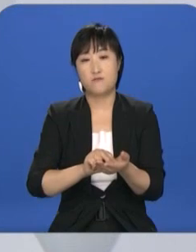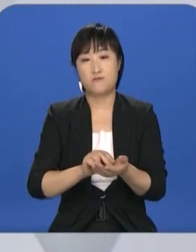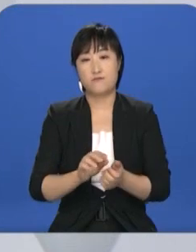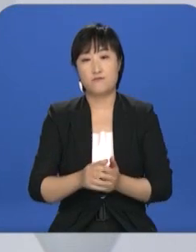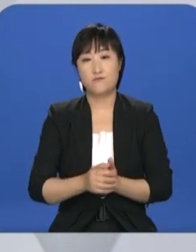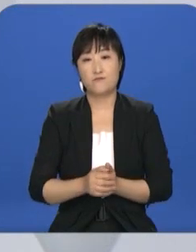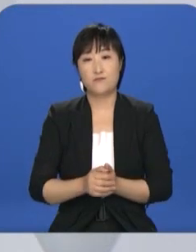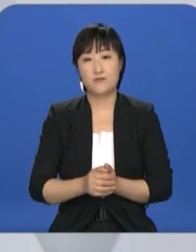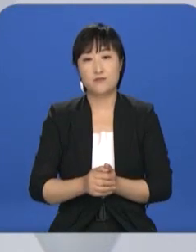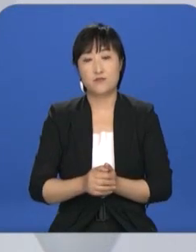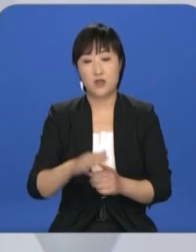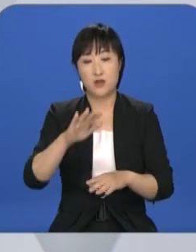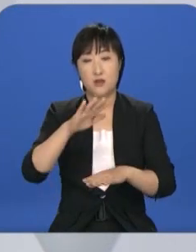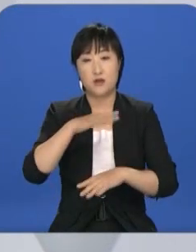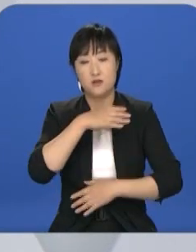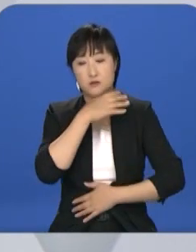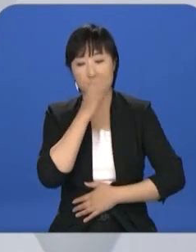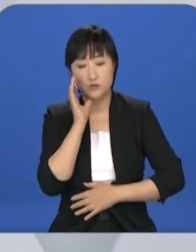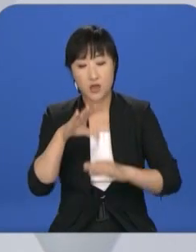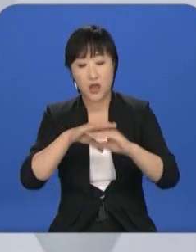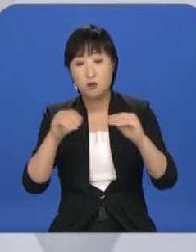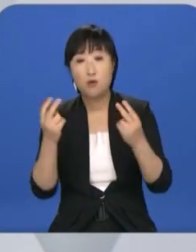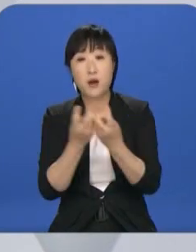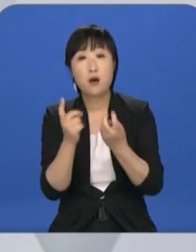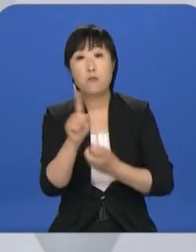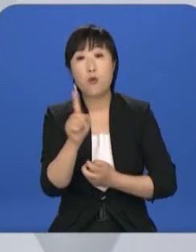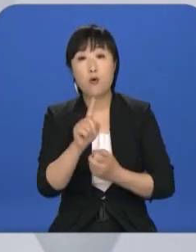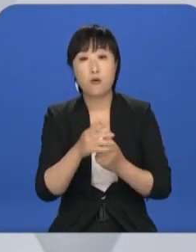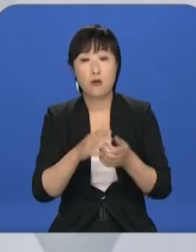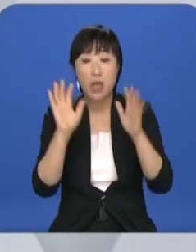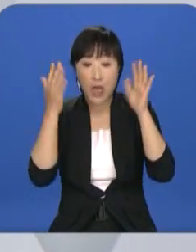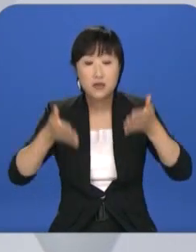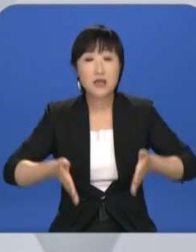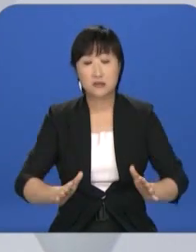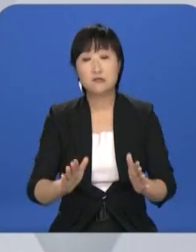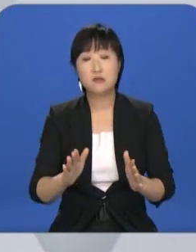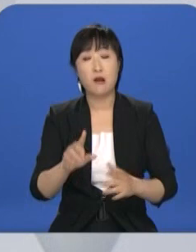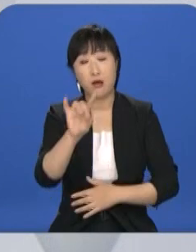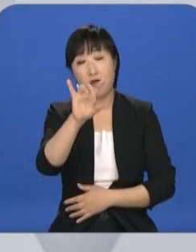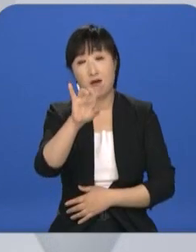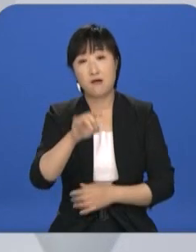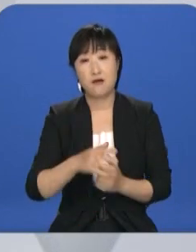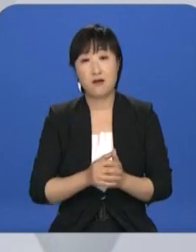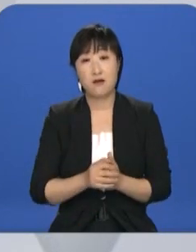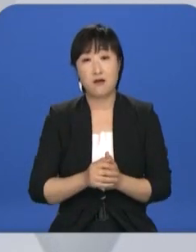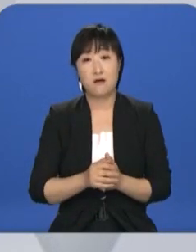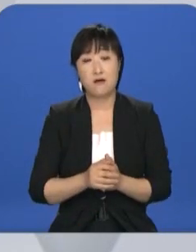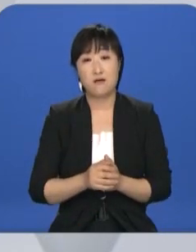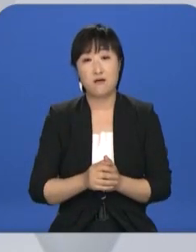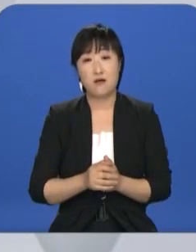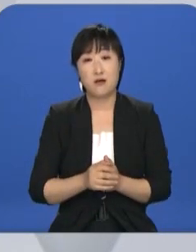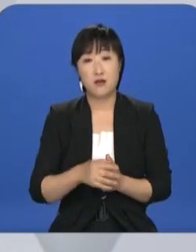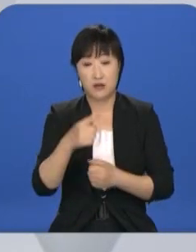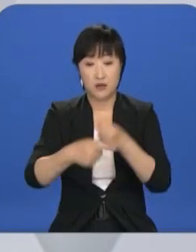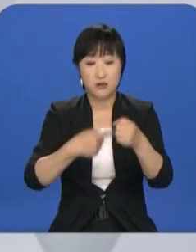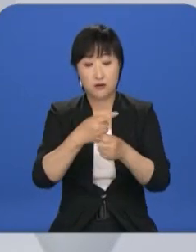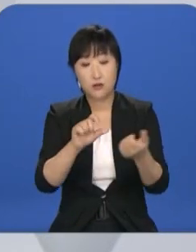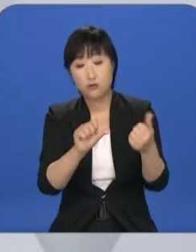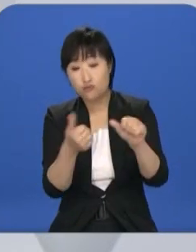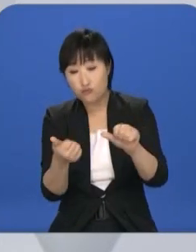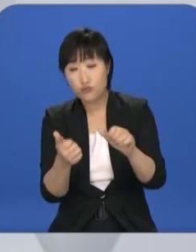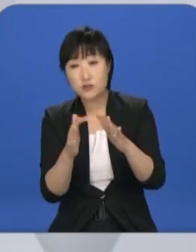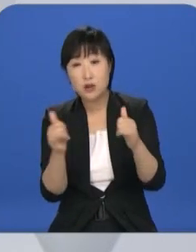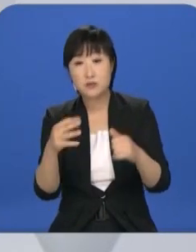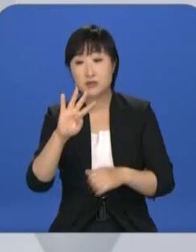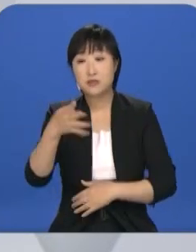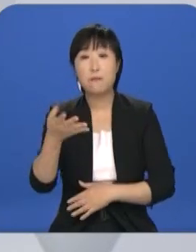저희들은 농어촌 고령화 해결 방안은 무엇이겠습니까? 아기 낳는 일밖에 없어요. 지금 1년에 돌아가신